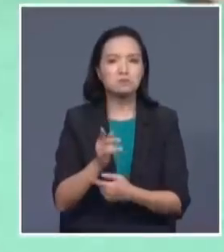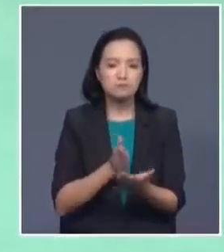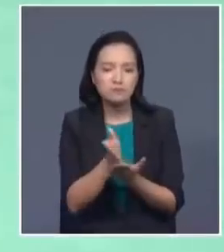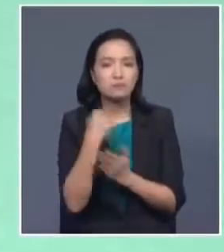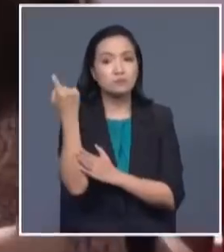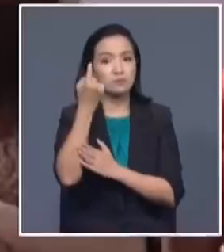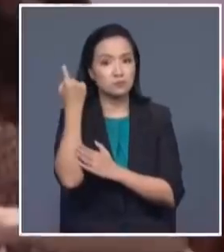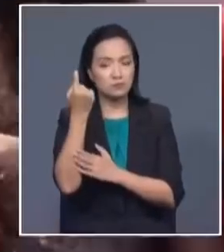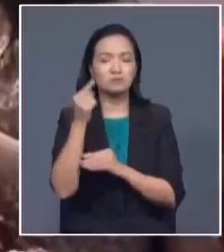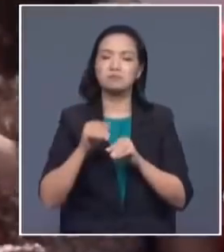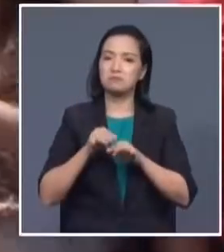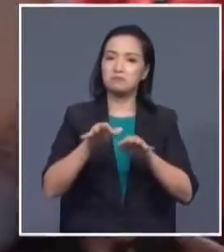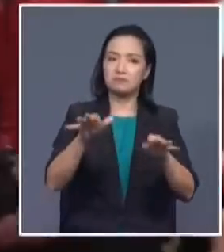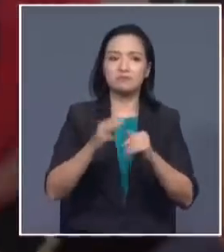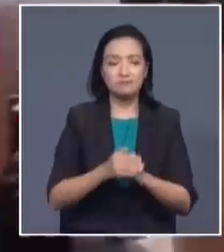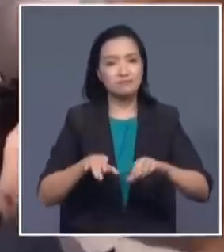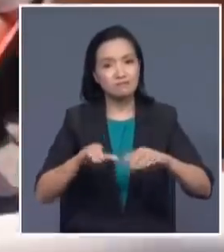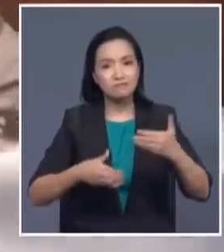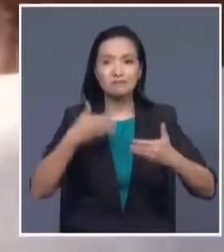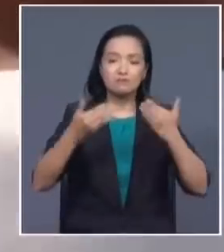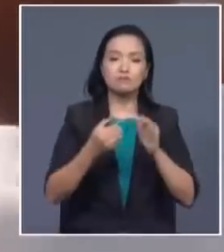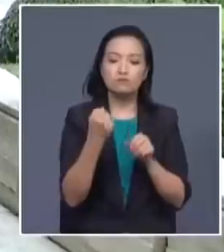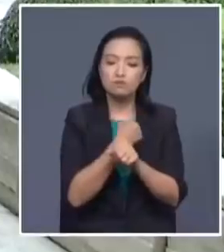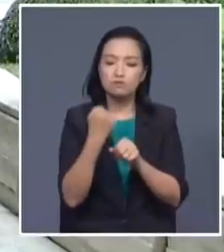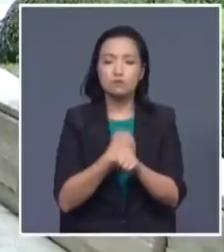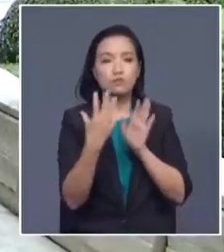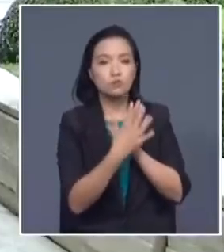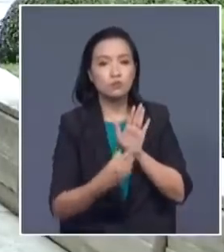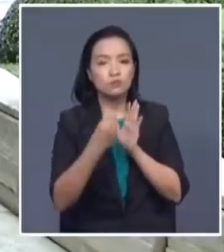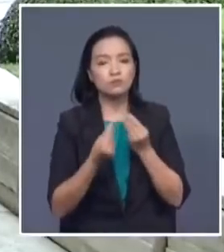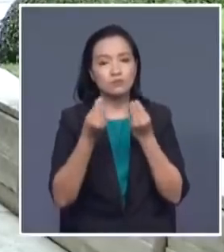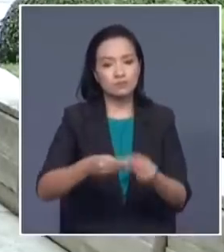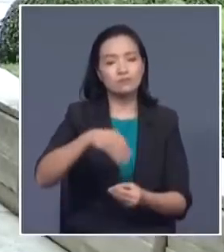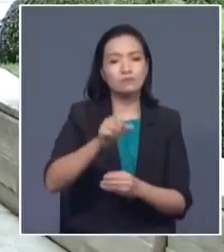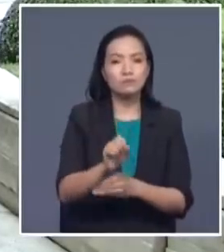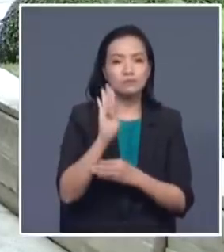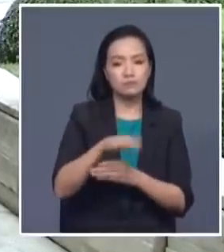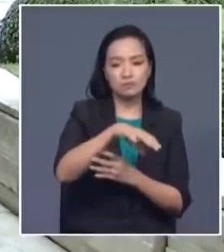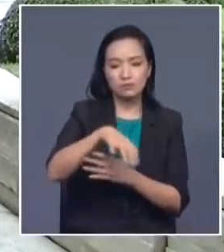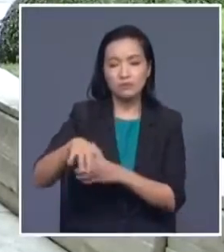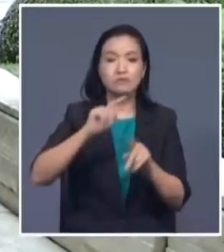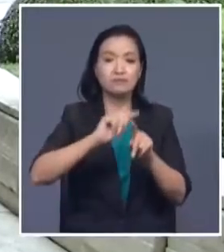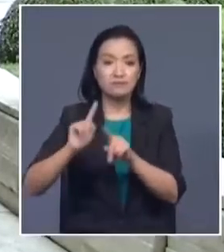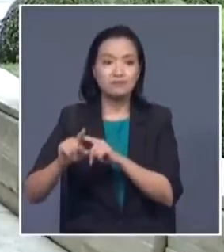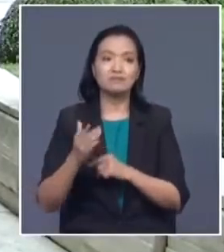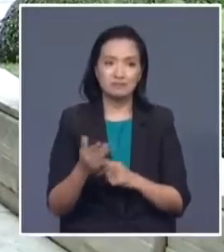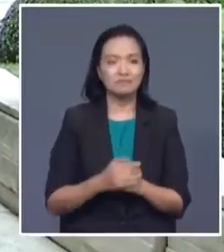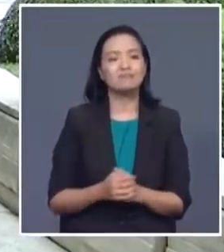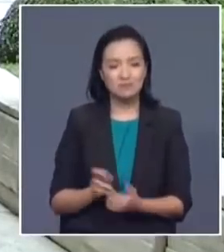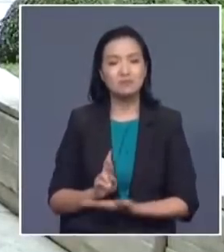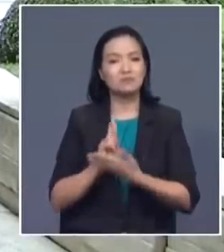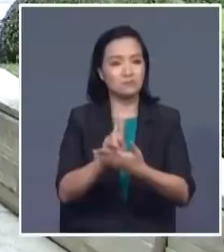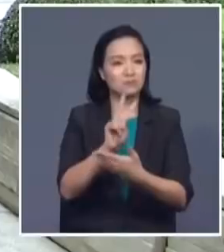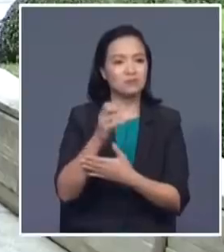องเที่ยวตลอดจนการจัดทำกิจกรรมการฝึกอบรมต่างๆให้กับผู้ประกอบการด้วยสำหรับ Star Award